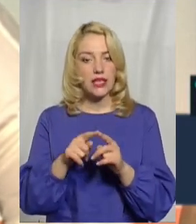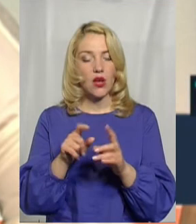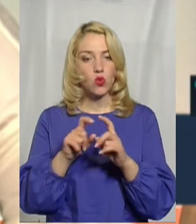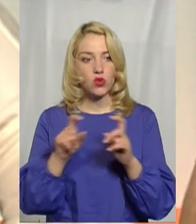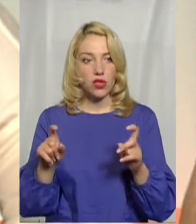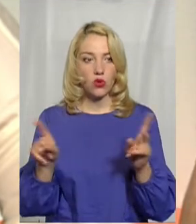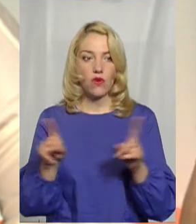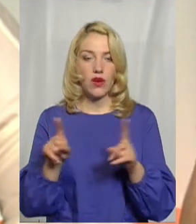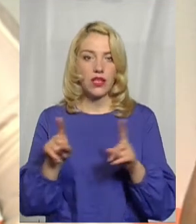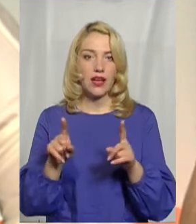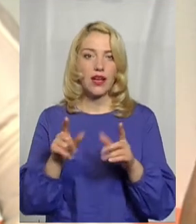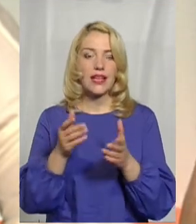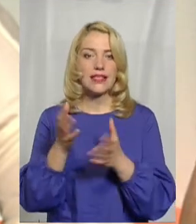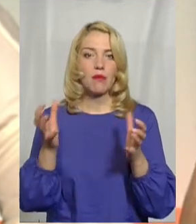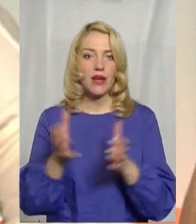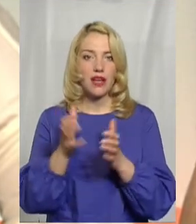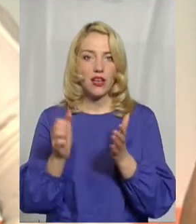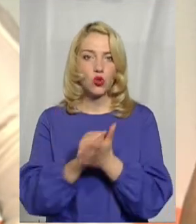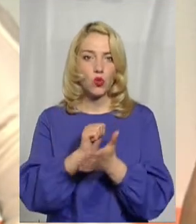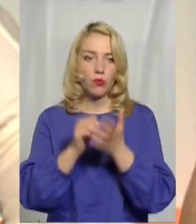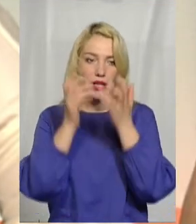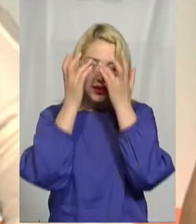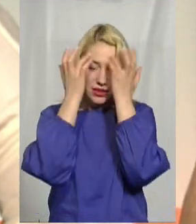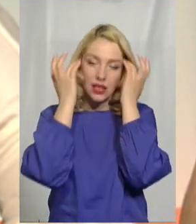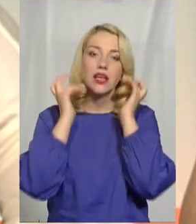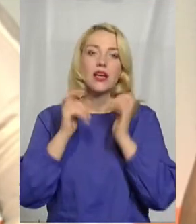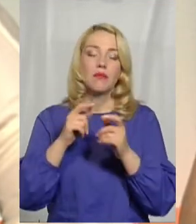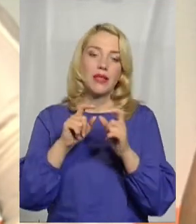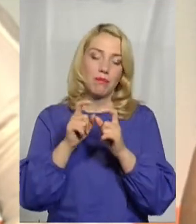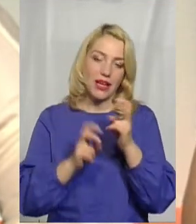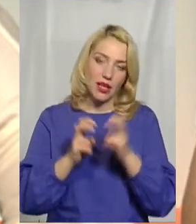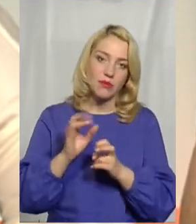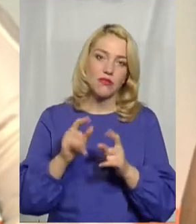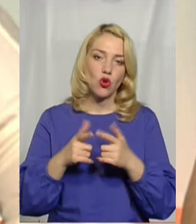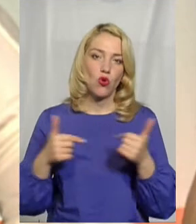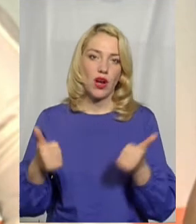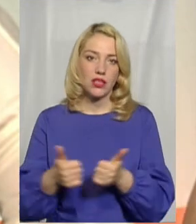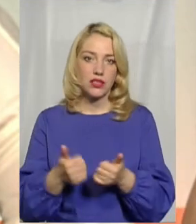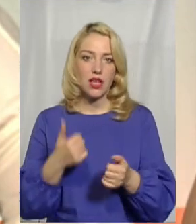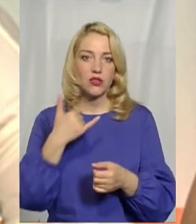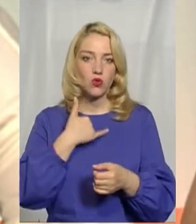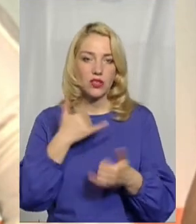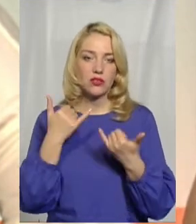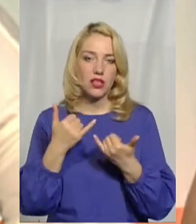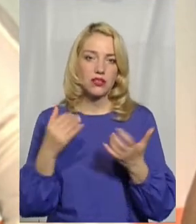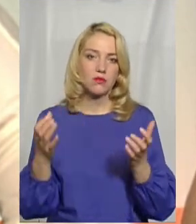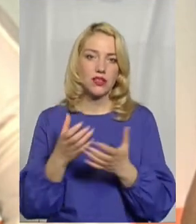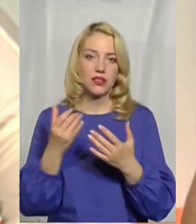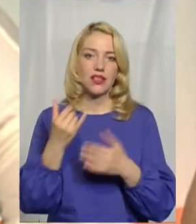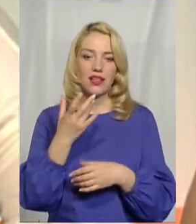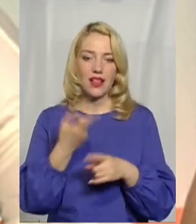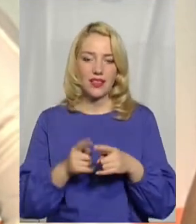яка зберігає документи підприємств, установ, організацій. Якраз от в нас зараз зберігається на даний